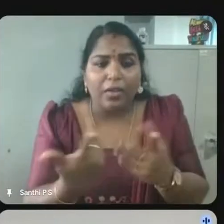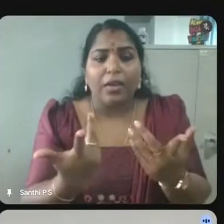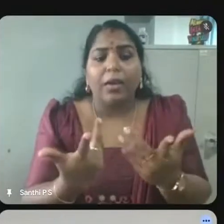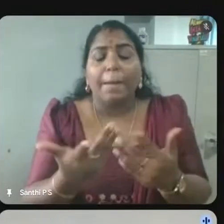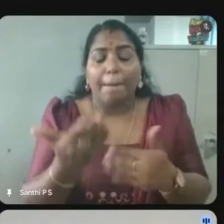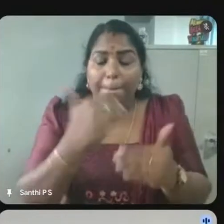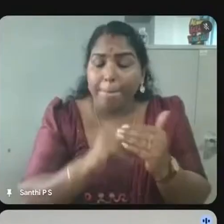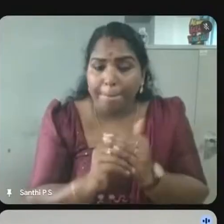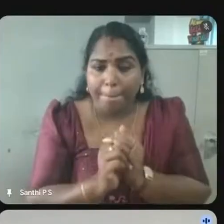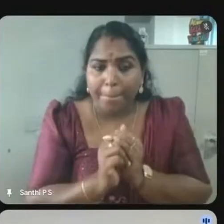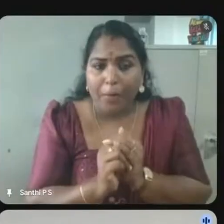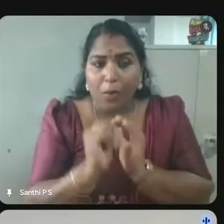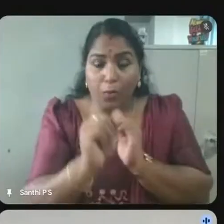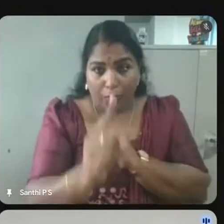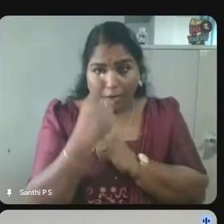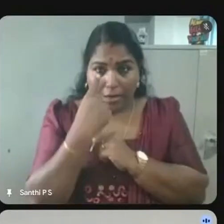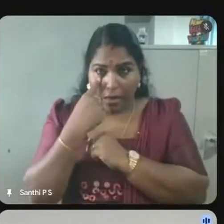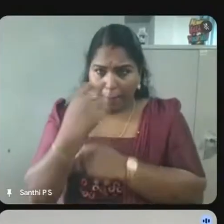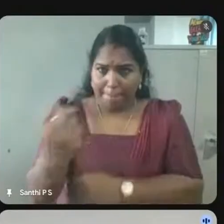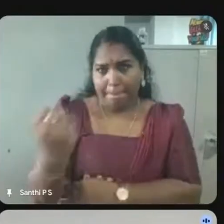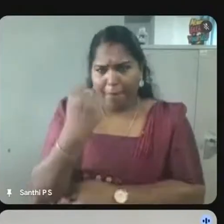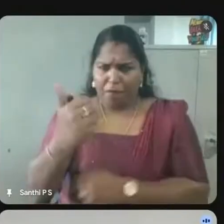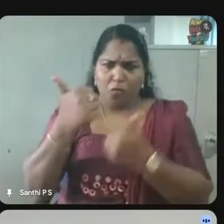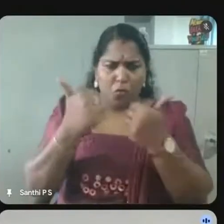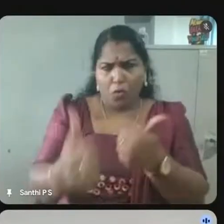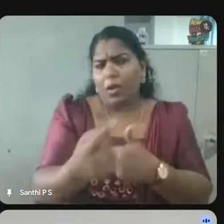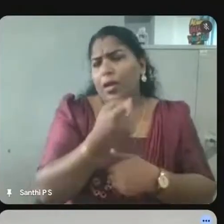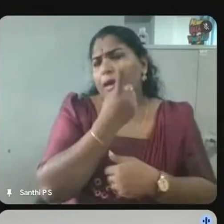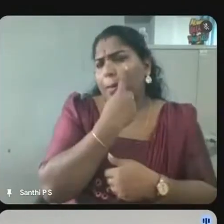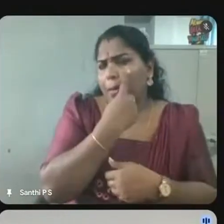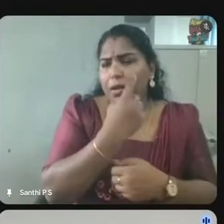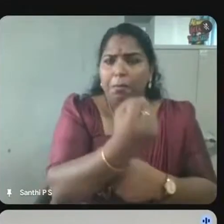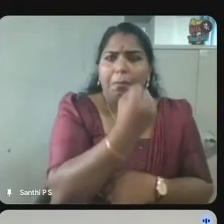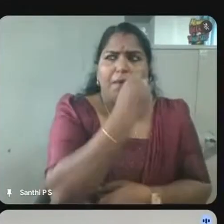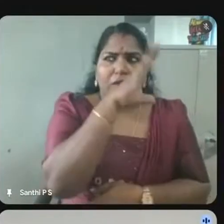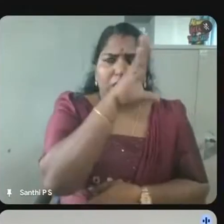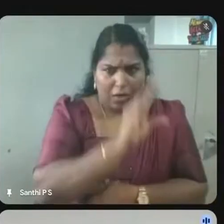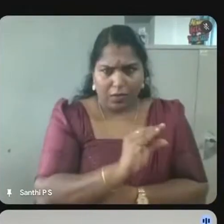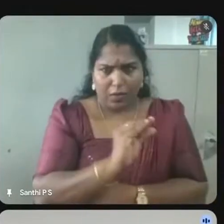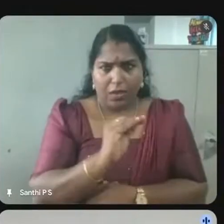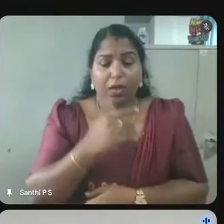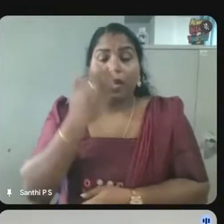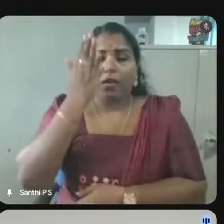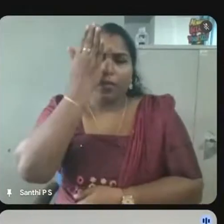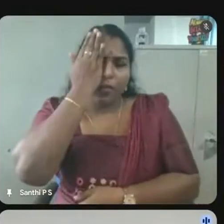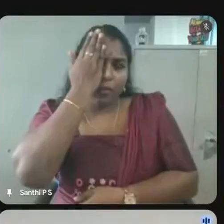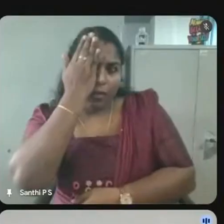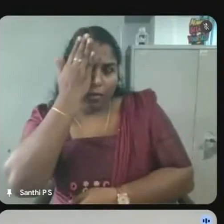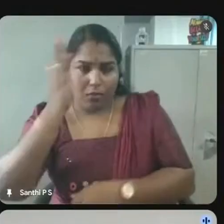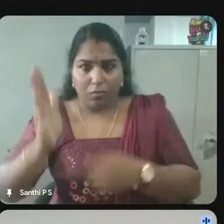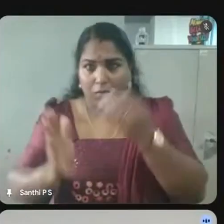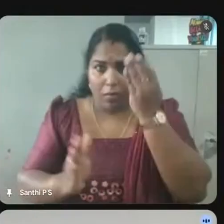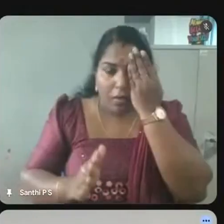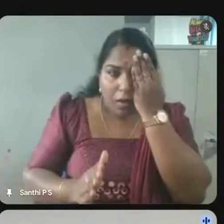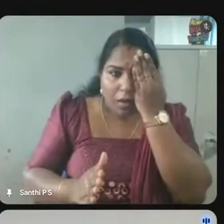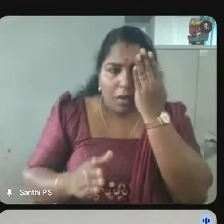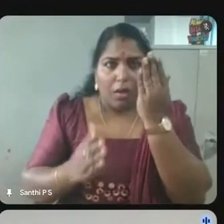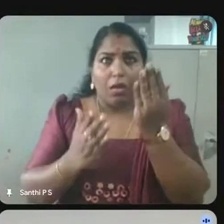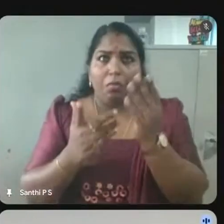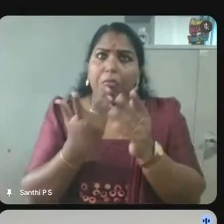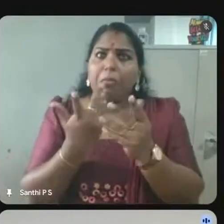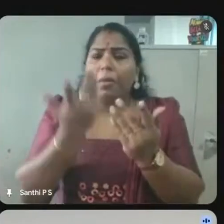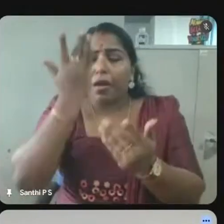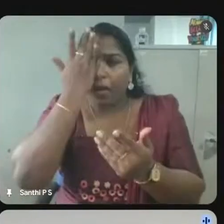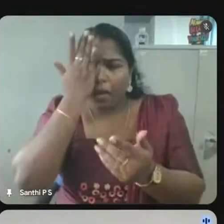പറയും. അതായത് ഒരു കണ്ണില് നല്ല കാഴ്ച ഉണ്ടാവും, മറ്റേ കണ്ണില് കാഴ്ചക്കുറവ്. നമ്മൾ ഒരു കണ്ണ് അടച്ചു നോക്കൂ, നമുക്ക് ഒരു ബുദ്ധിമുട്ടും ഇല്ല, എല്ലാം നമുക്ക് കാണാൻ പറ്റും.